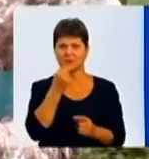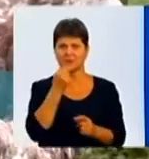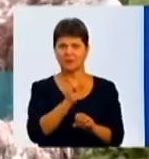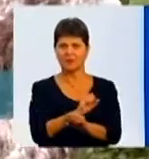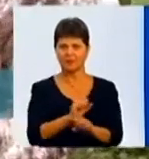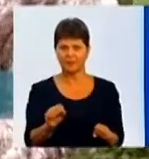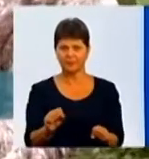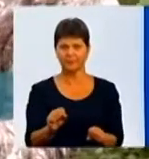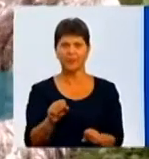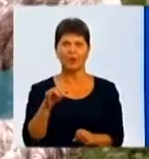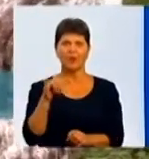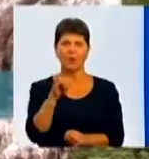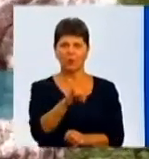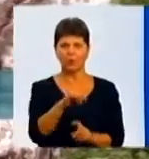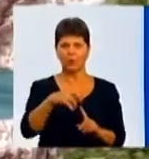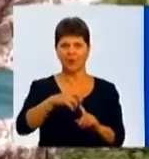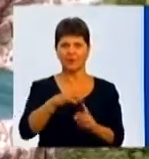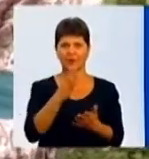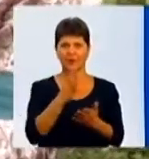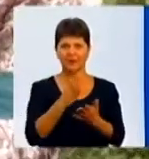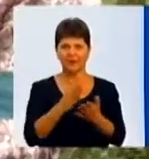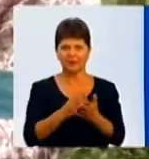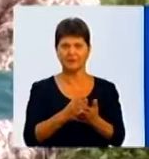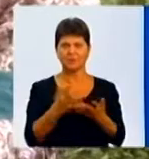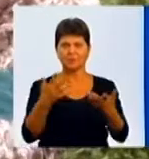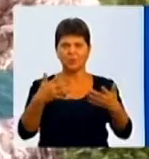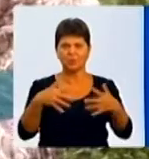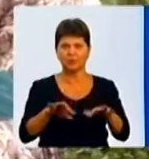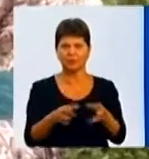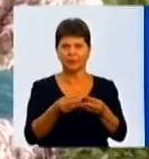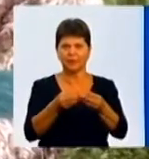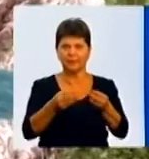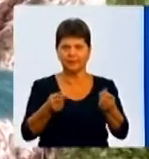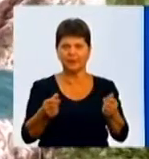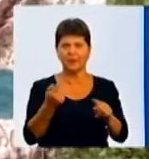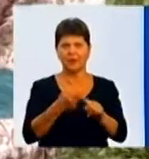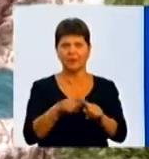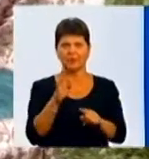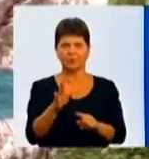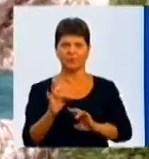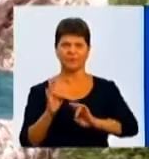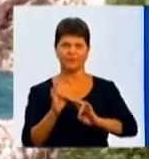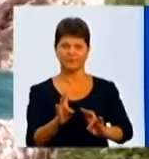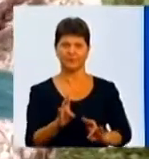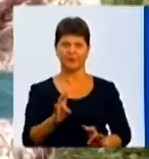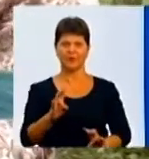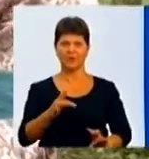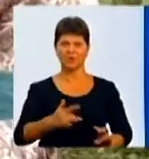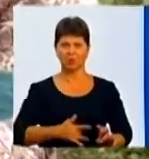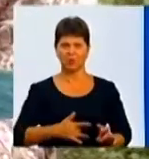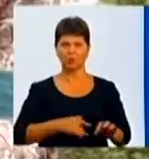гриба підверглося розложенню, і він буде точно так же впливати на желудочно-кишечний тракт, на взагалі стан організму